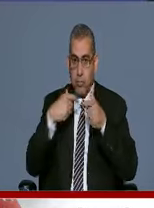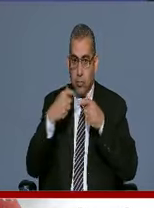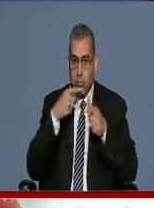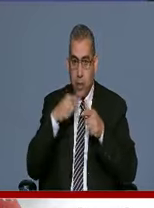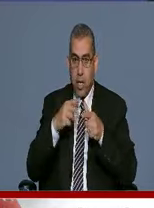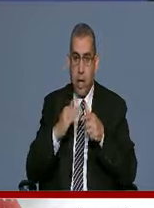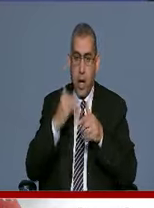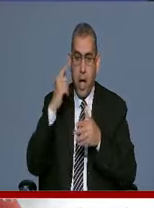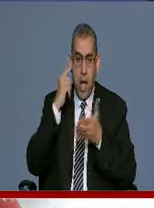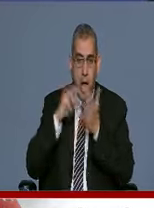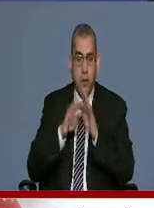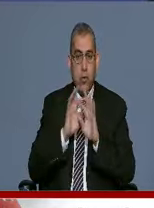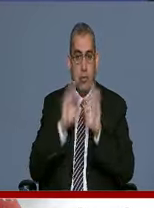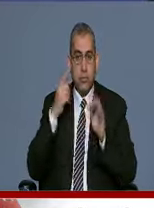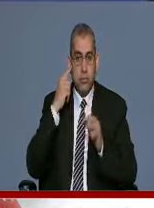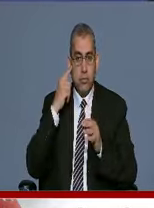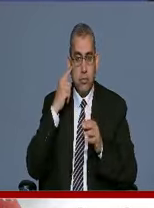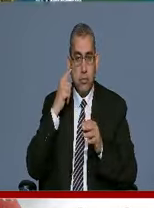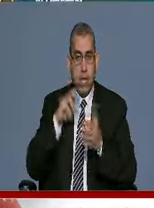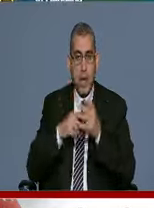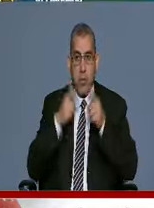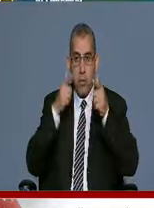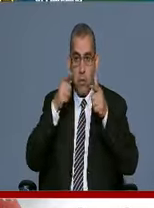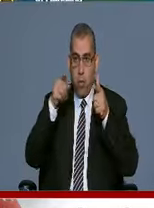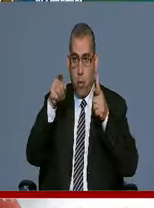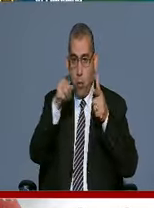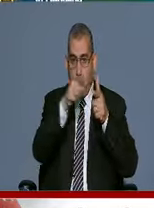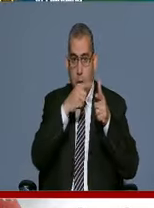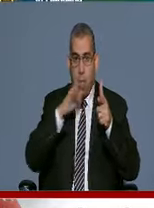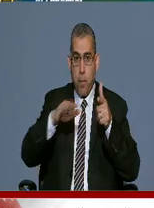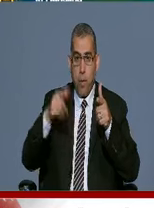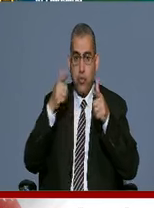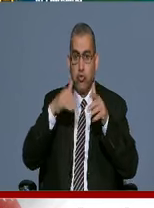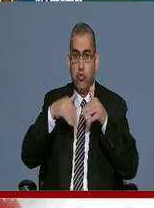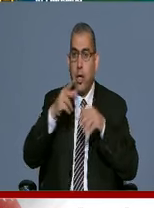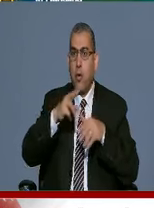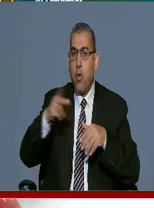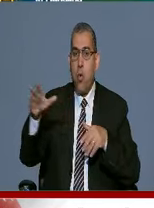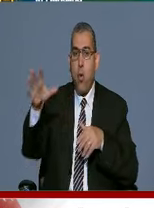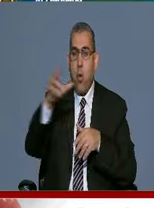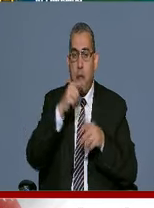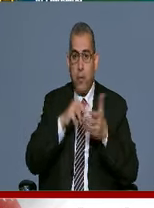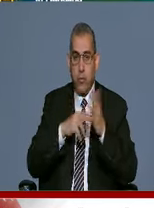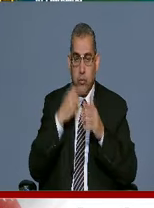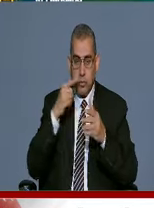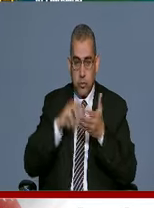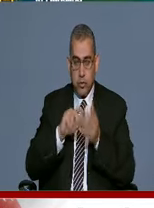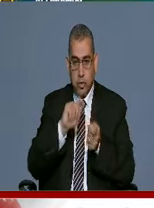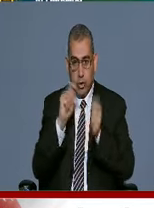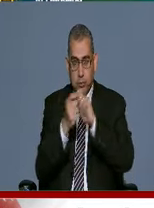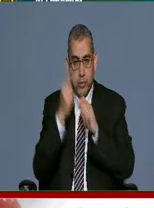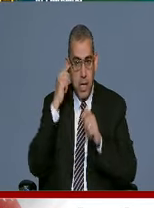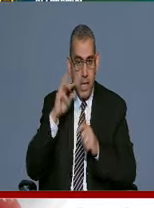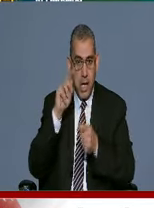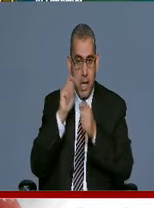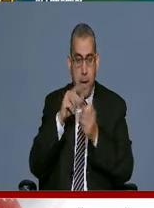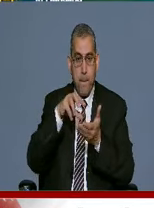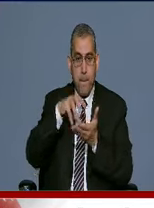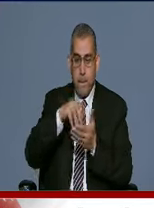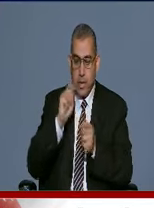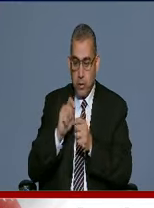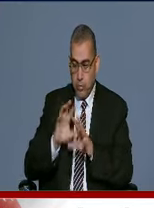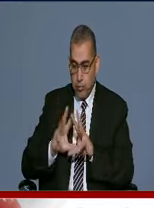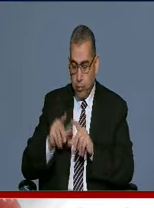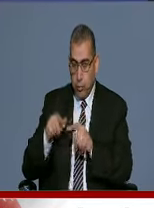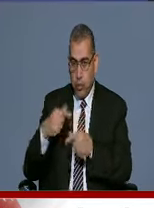فتم التغلب من خلال ربط الكاميرات النمطية اللي موجودة عند الجهات المختلفة بمنصة تحليل الفيديو بالذكاء الاصطناعي بالمركز. كمان يا